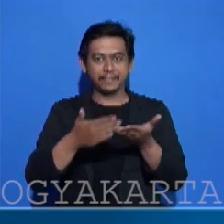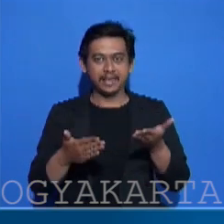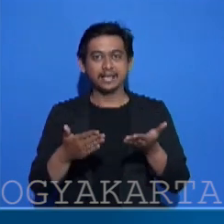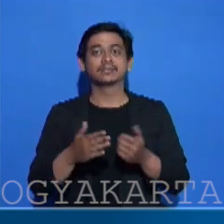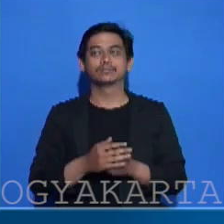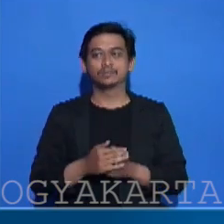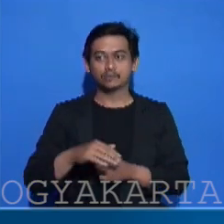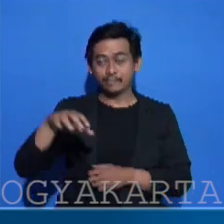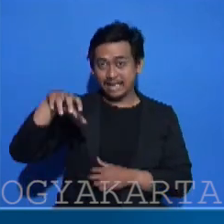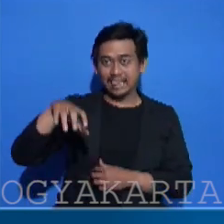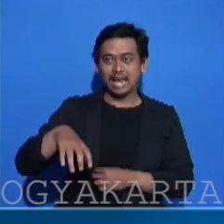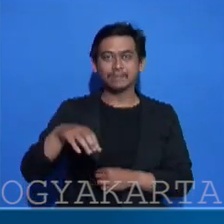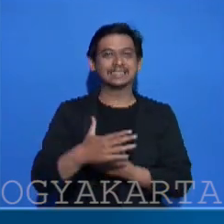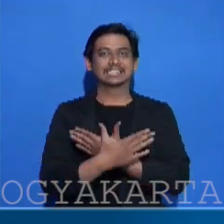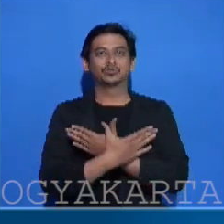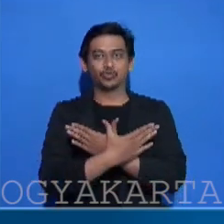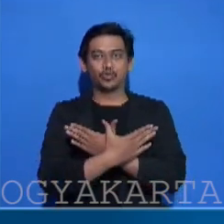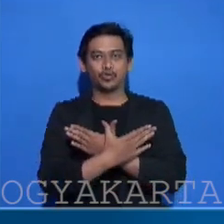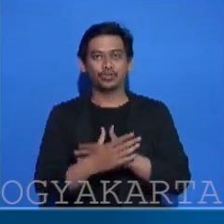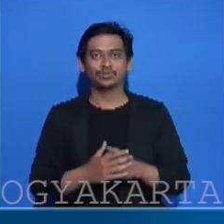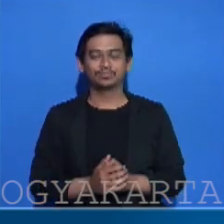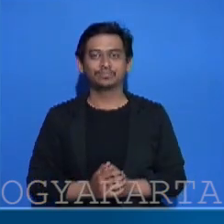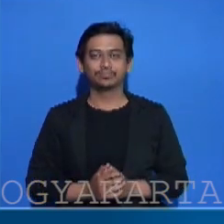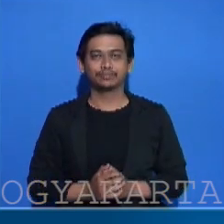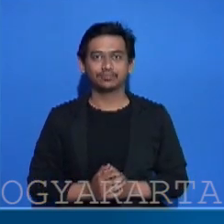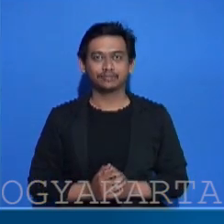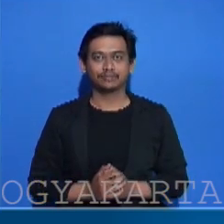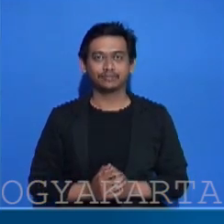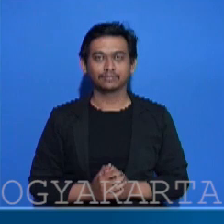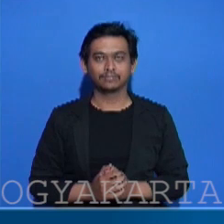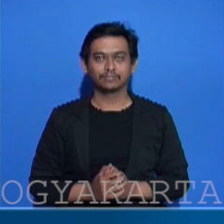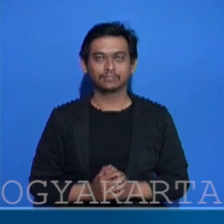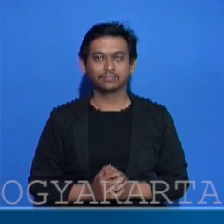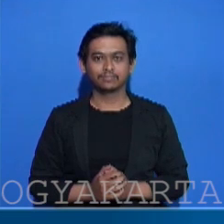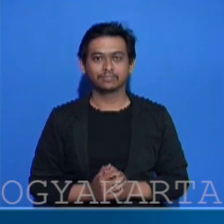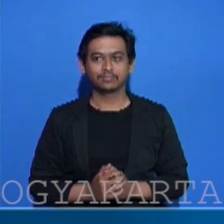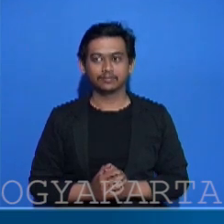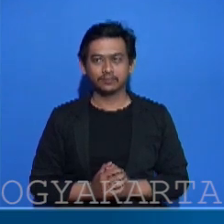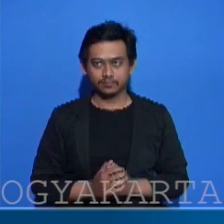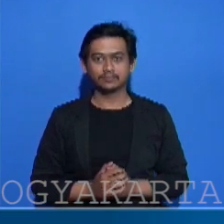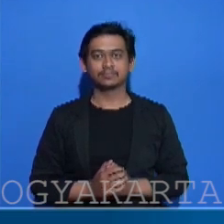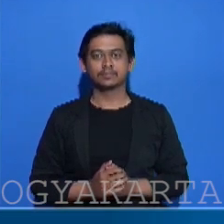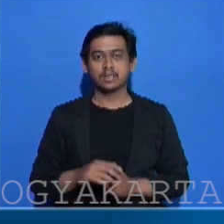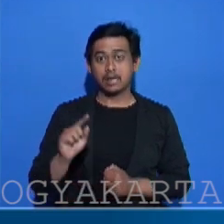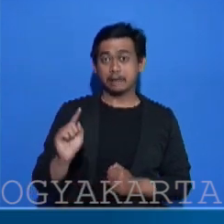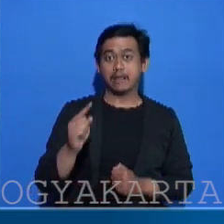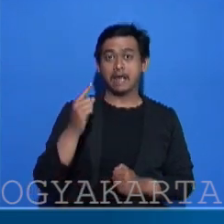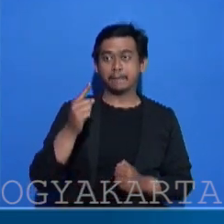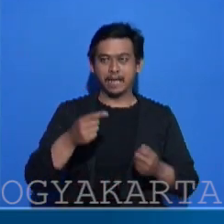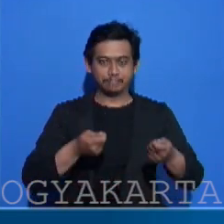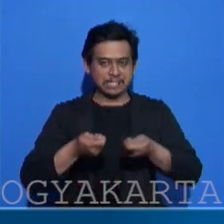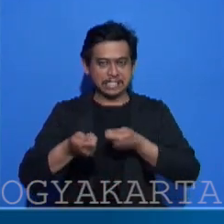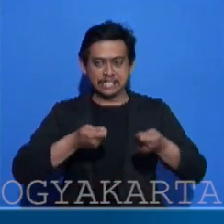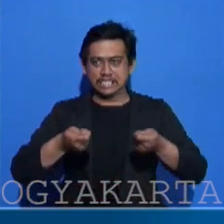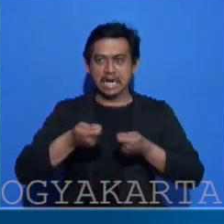Kelurahan hargomulyo Kapan hewan gendangsari kabupaten Gunungkidul Daerah Istimewa Yogyakarta bermula dari memasarkan tempe